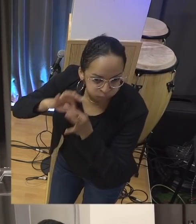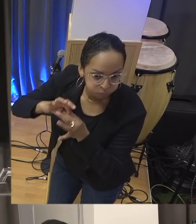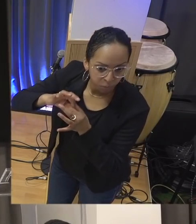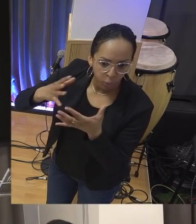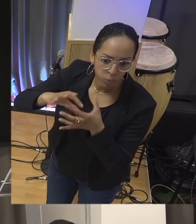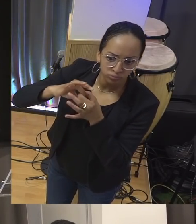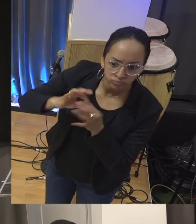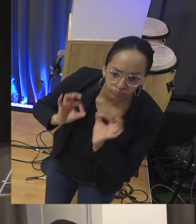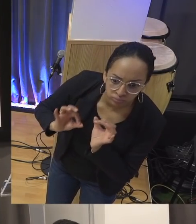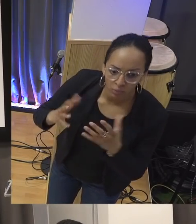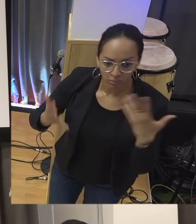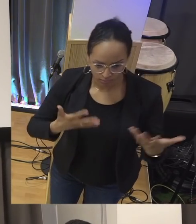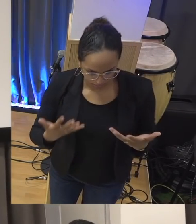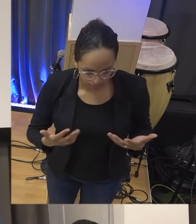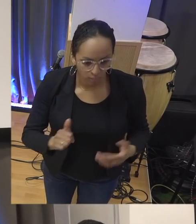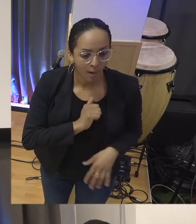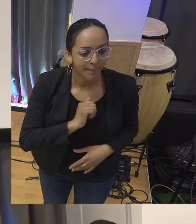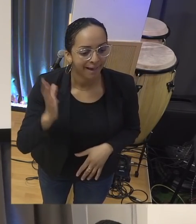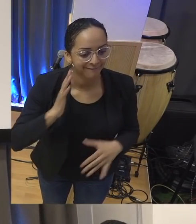mon accomplissement,